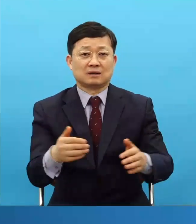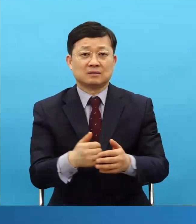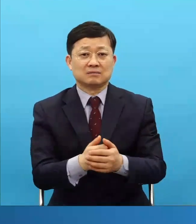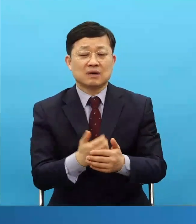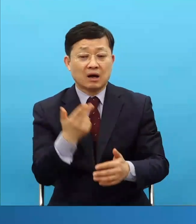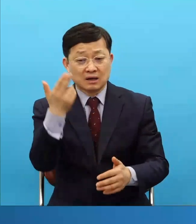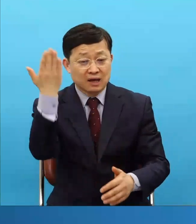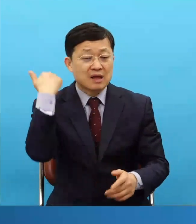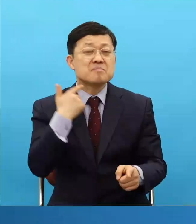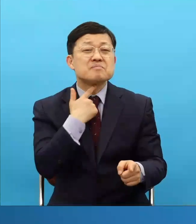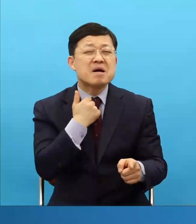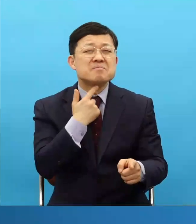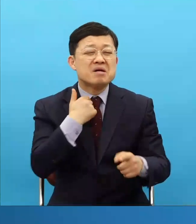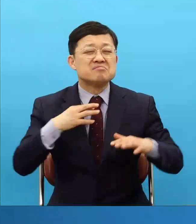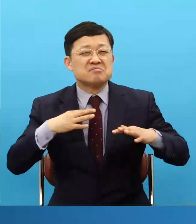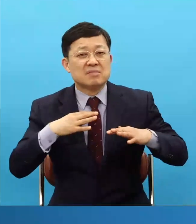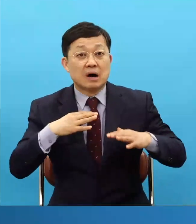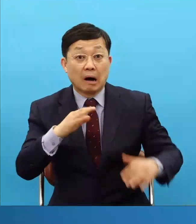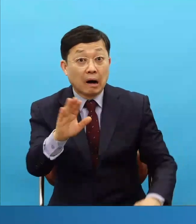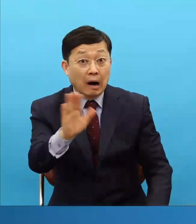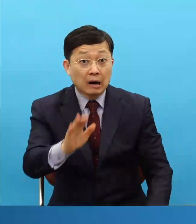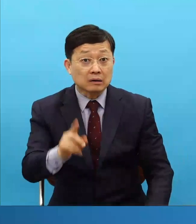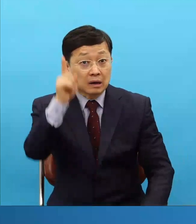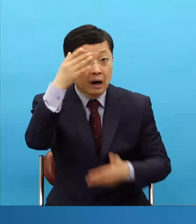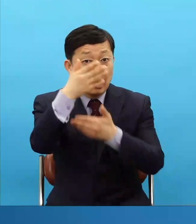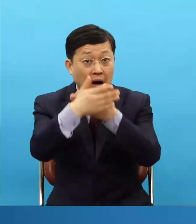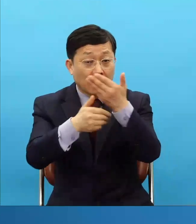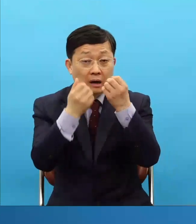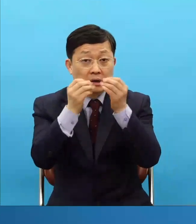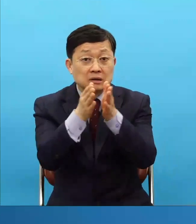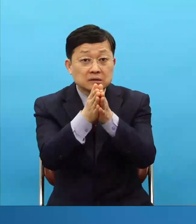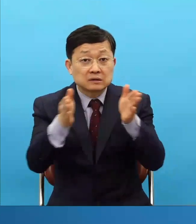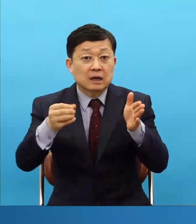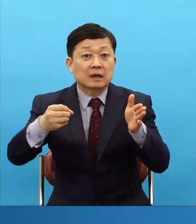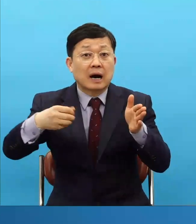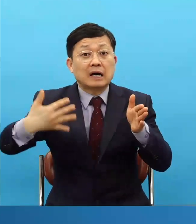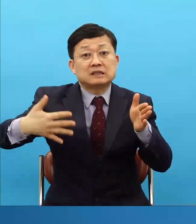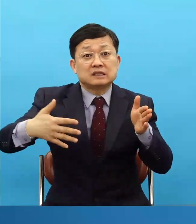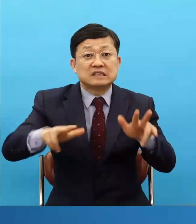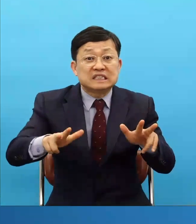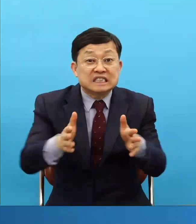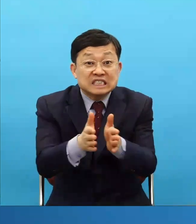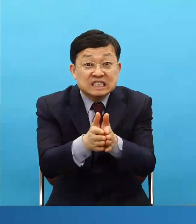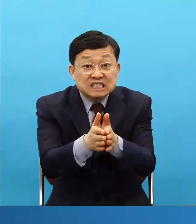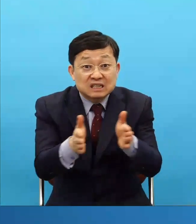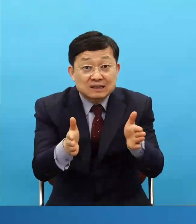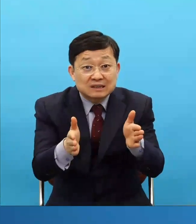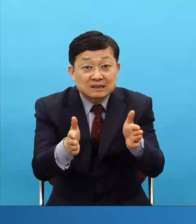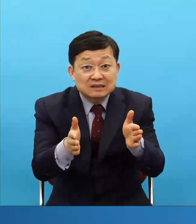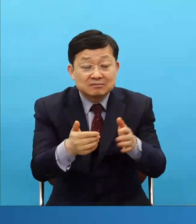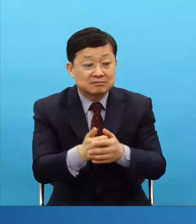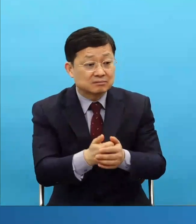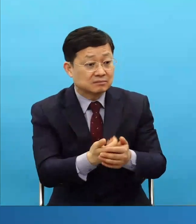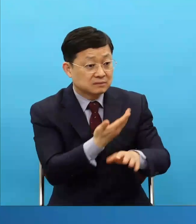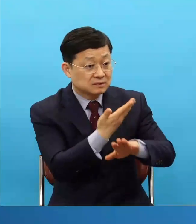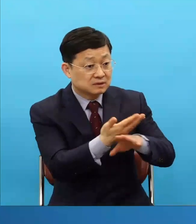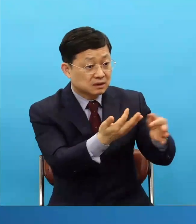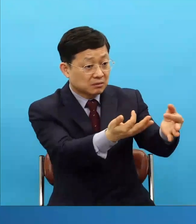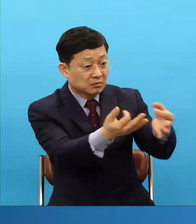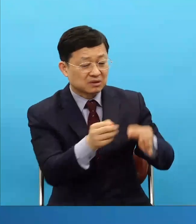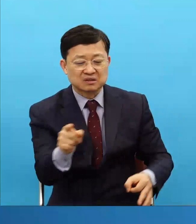not receive answers that way. 아직 시작도 안 해. 이 사람들 전부 다른 사람이 볼 때는 끝났다고